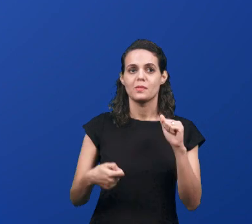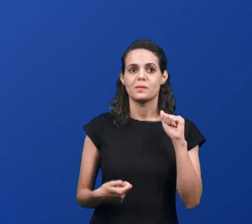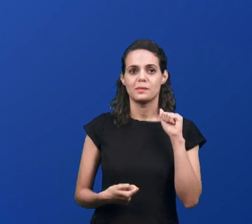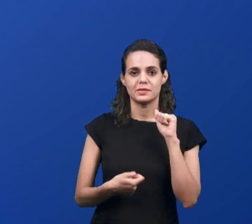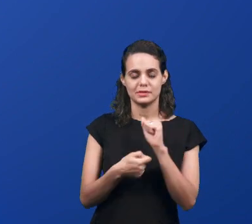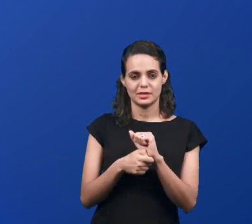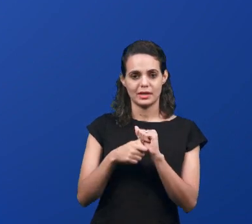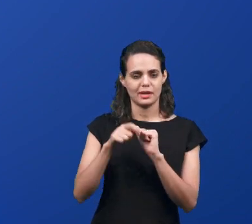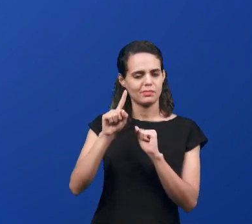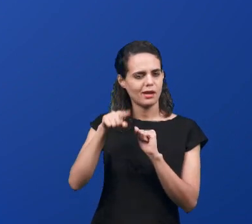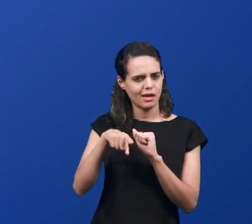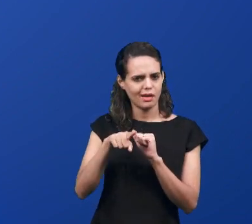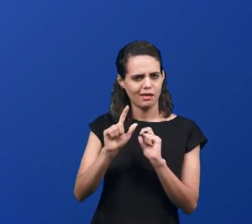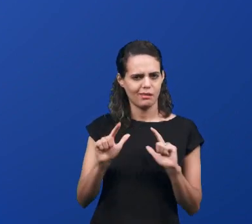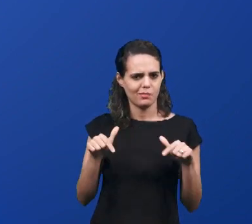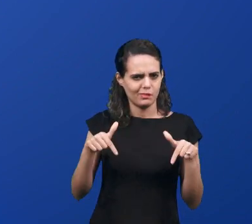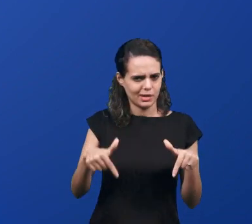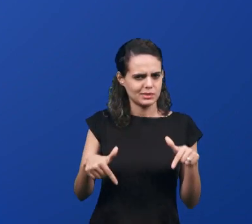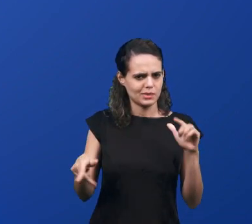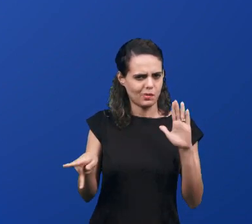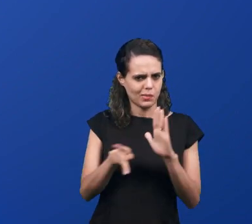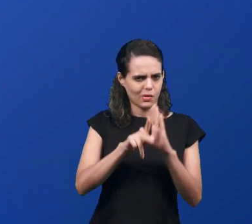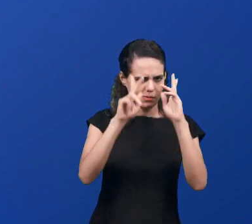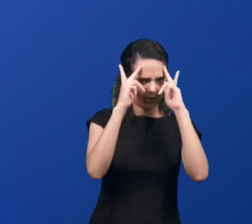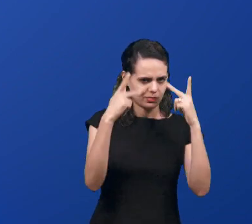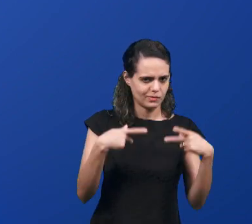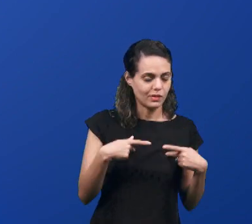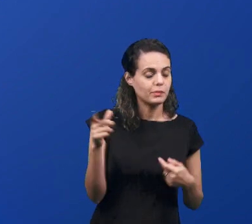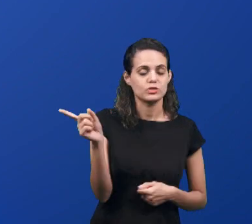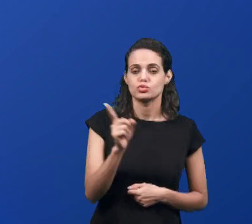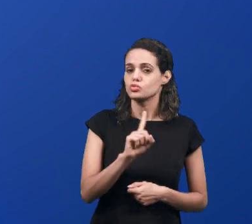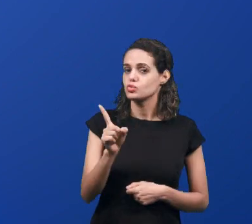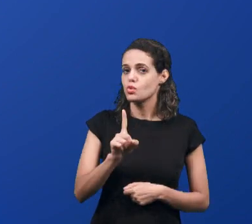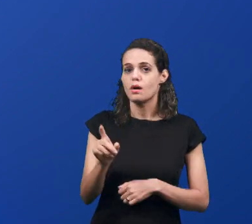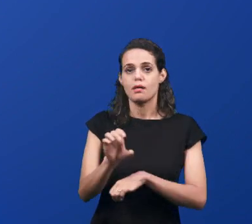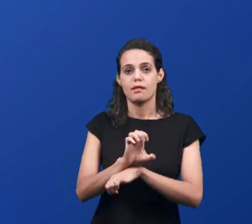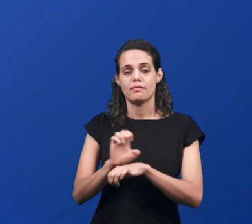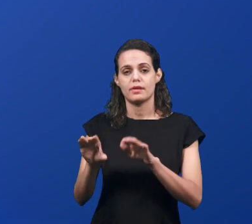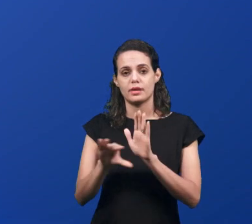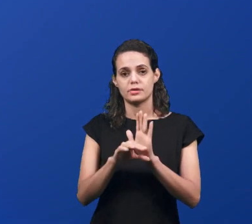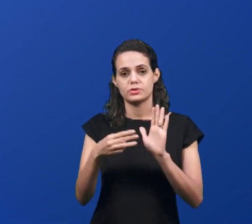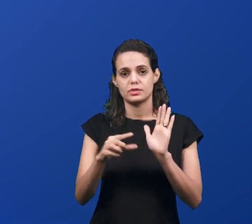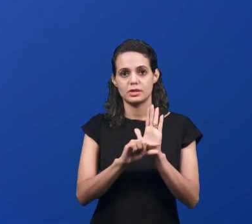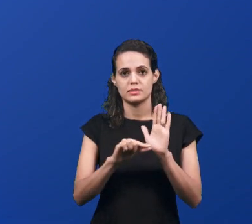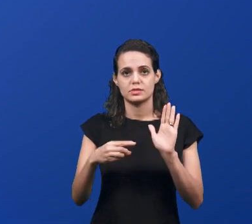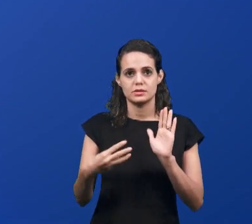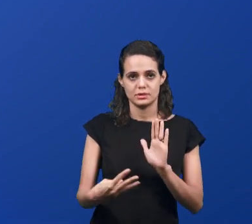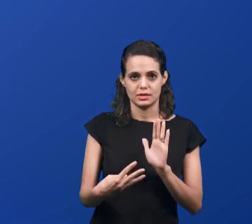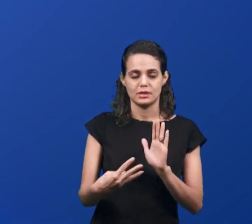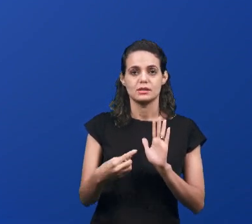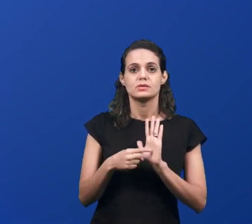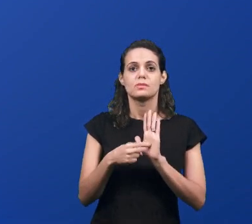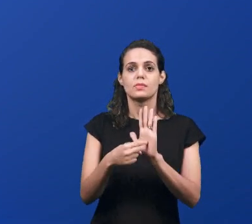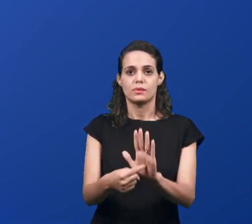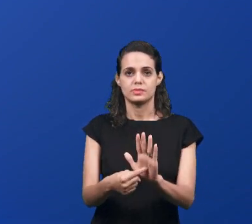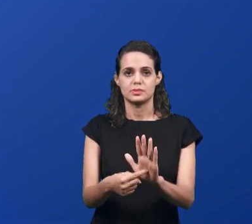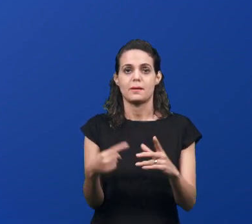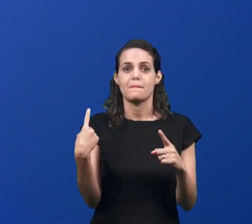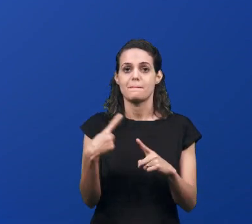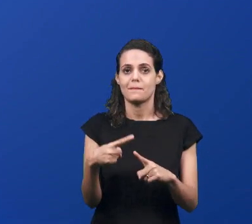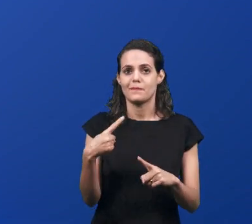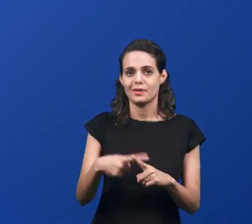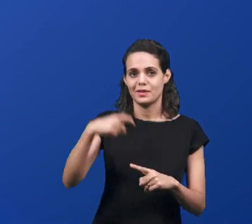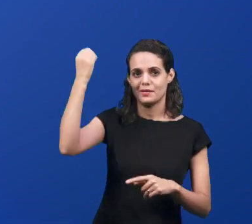Maranhão. Le mystère de manifestation de la chair, non, selon Éphésiens 3:3, car selon par